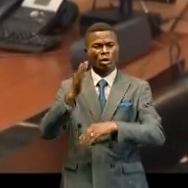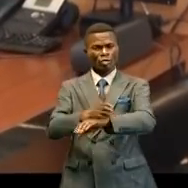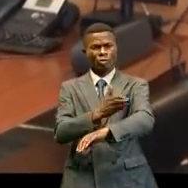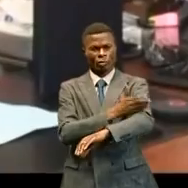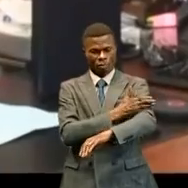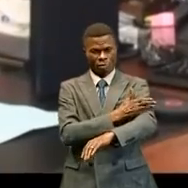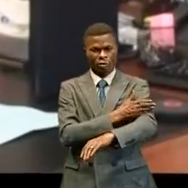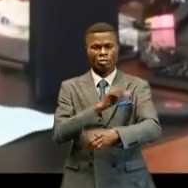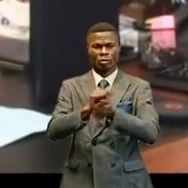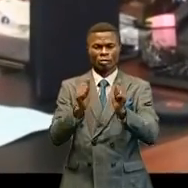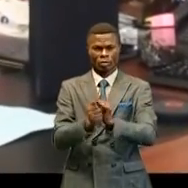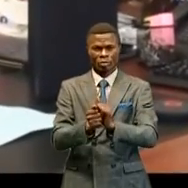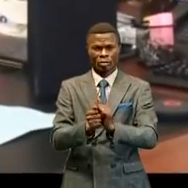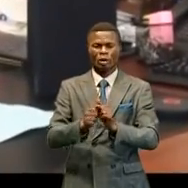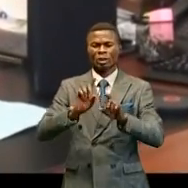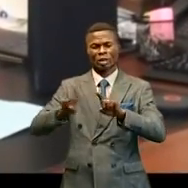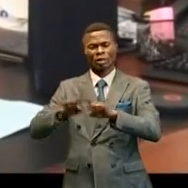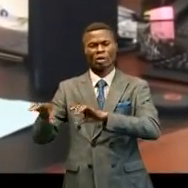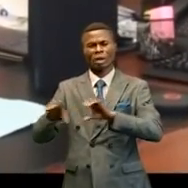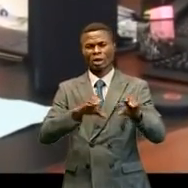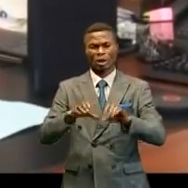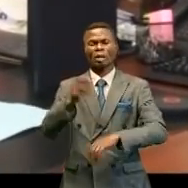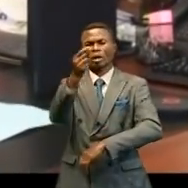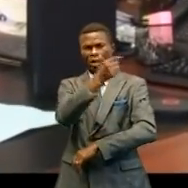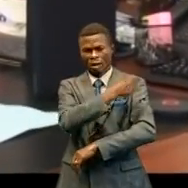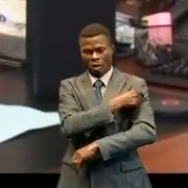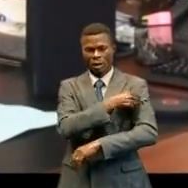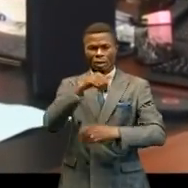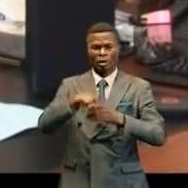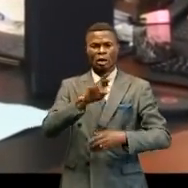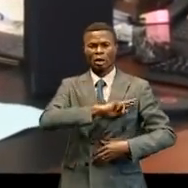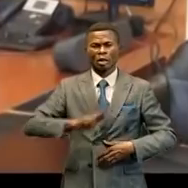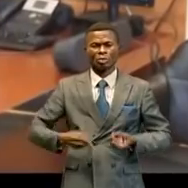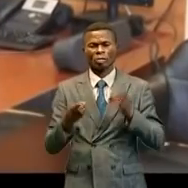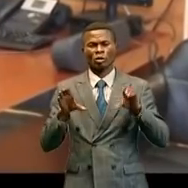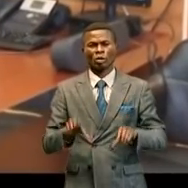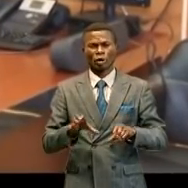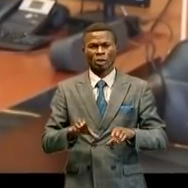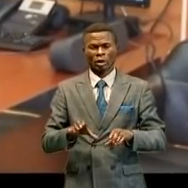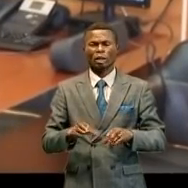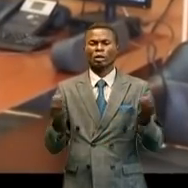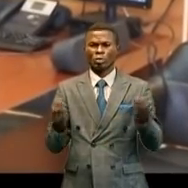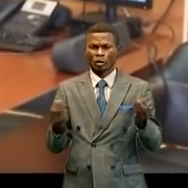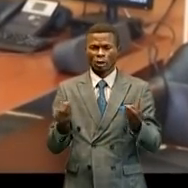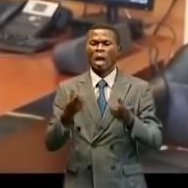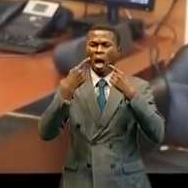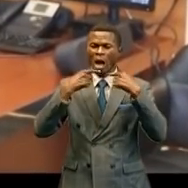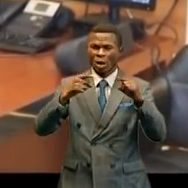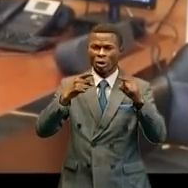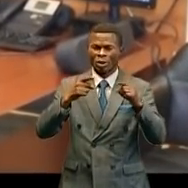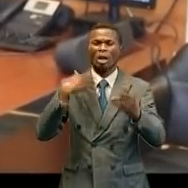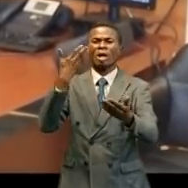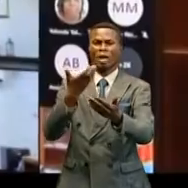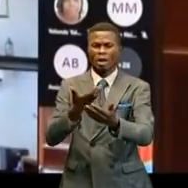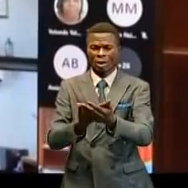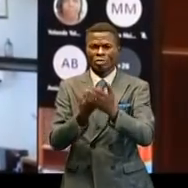du processus d'allocation diversifiée des vaccins à la République démocratique du Congo. C'est ainsi qu'il signale l'arrivée